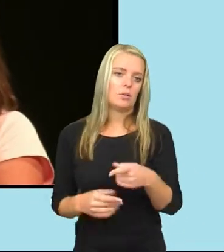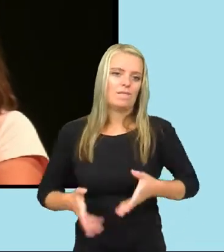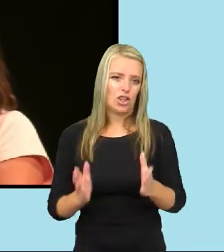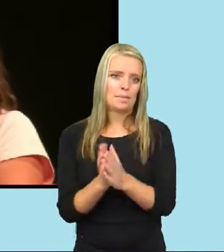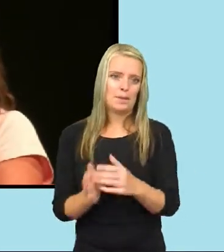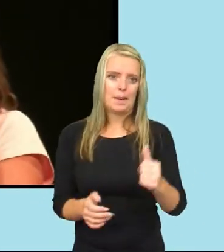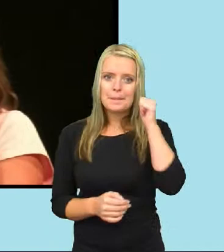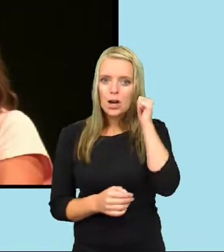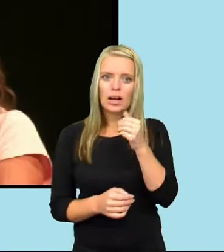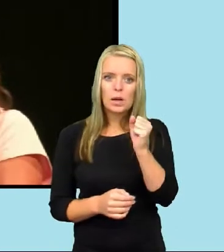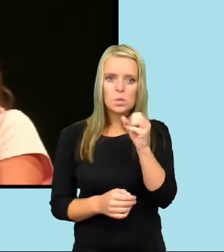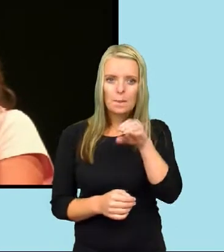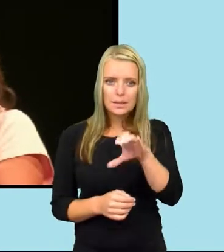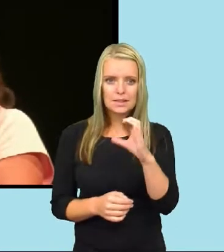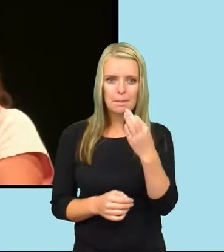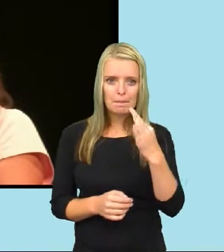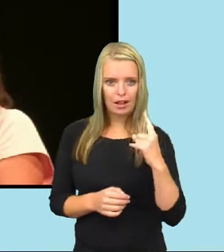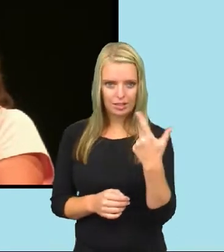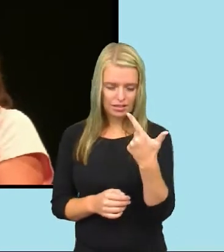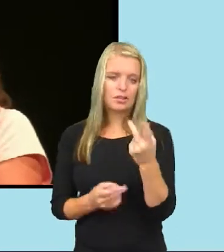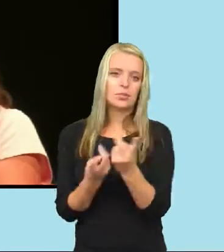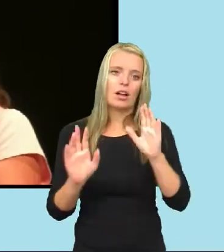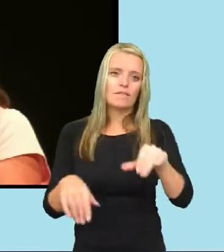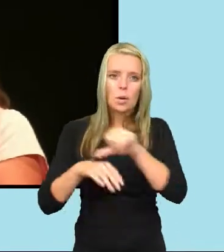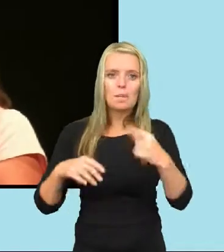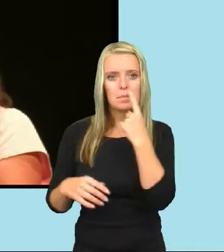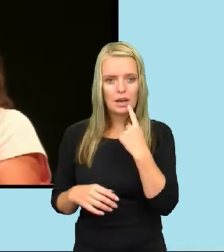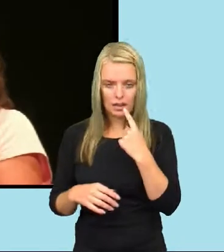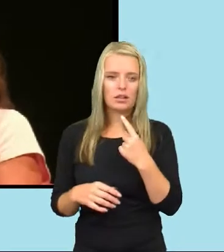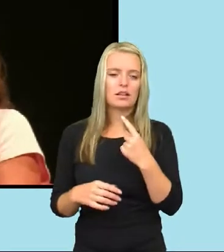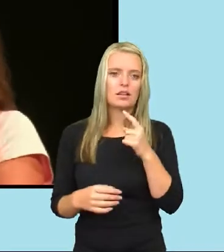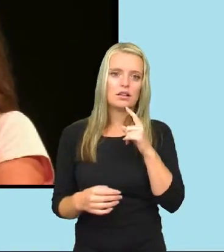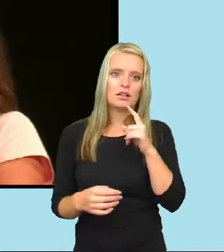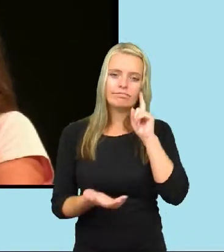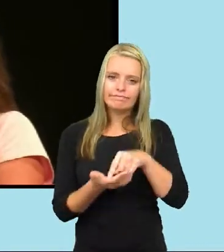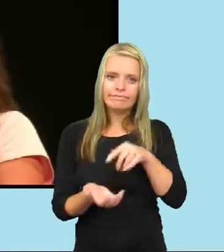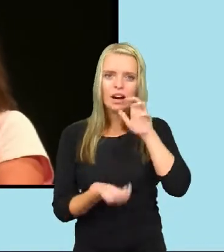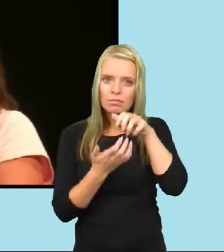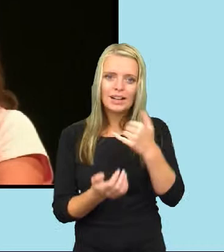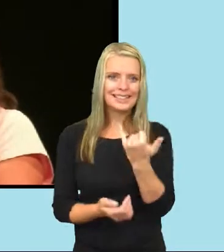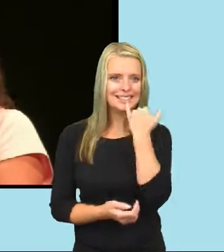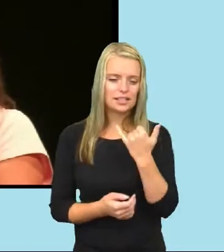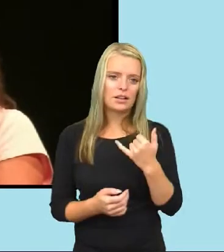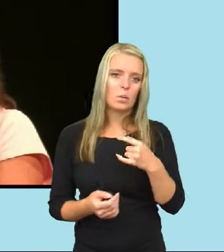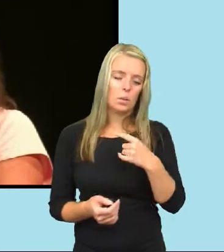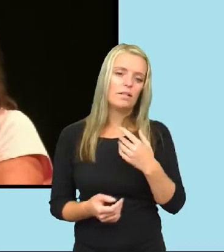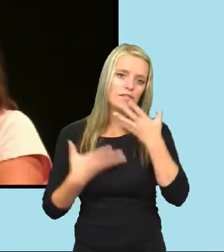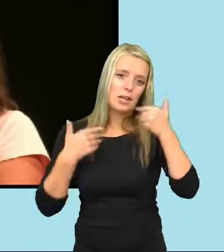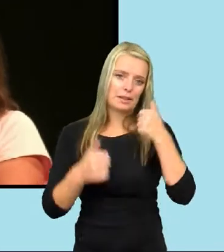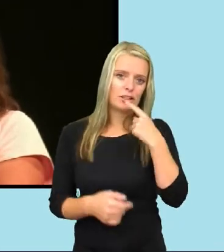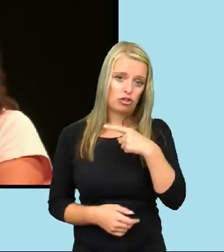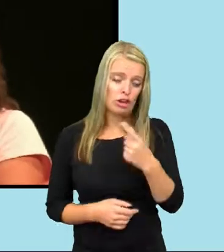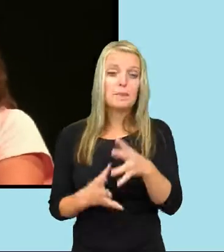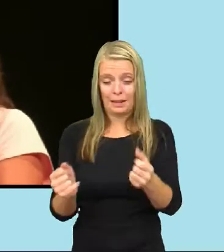att, även där hon opereras 2 gånger. Dels för att sluta gommen. Och även för att förbättra talet. Men det är helt perfekt idag. Så att det har